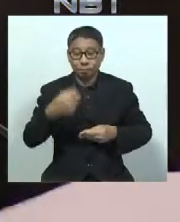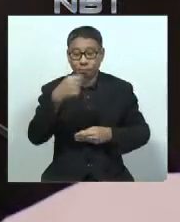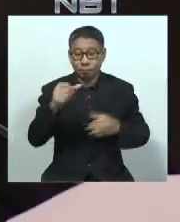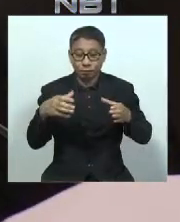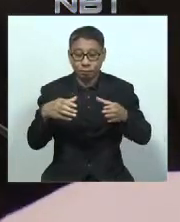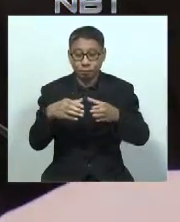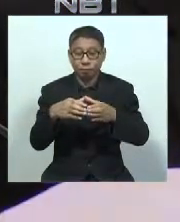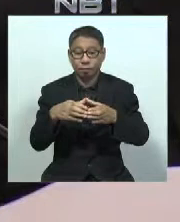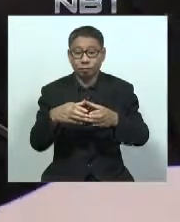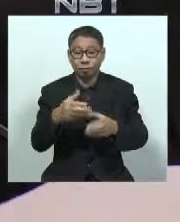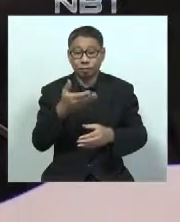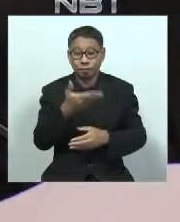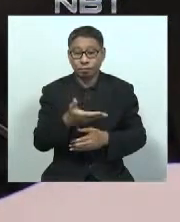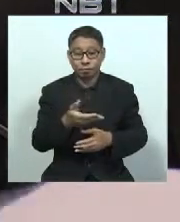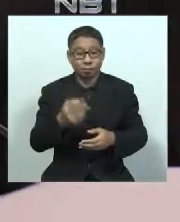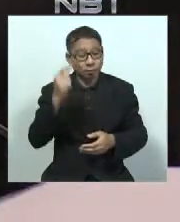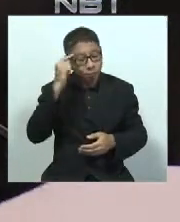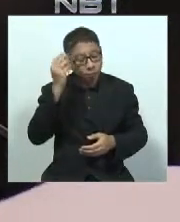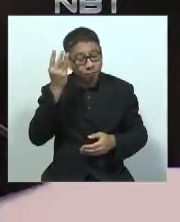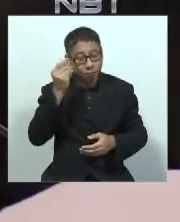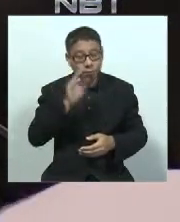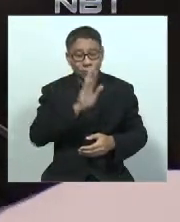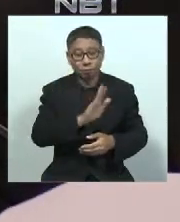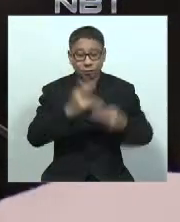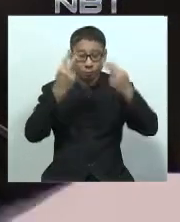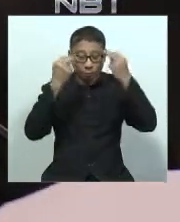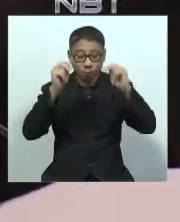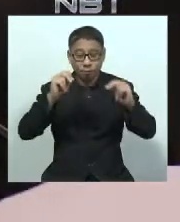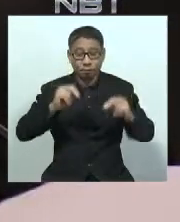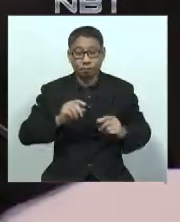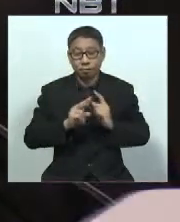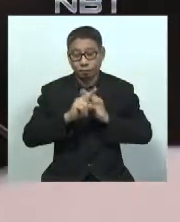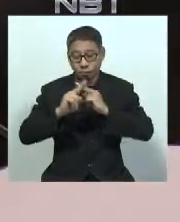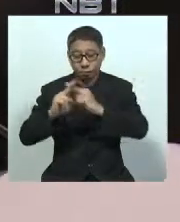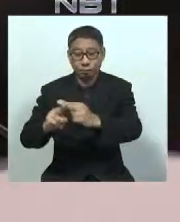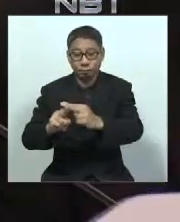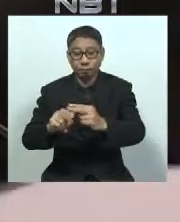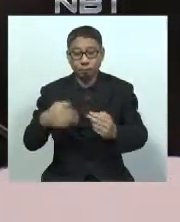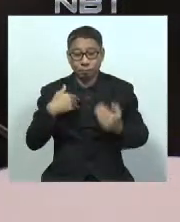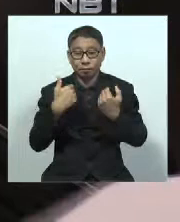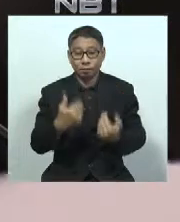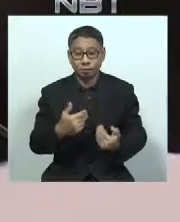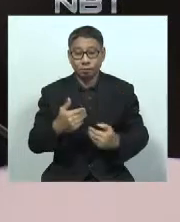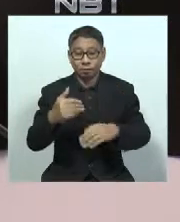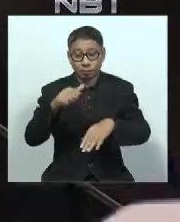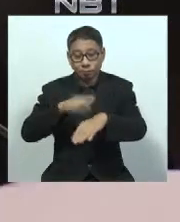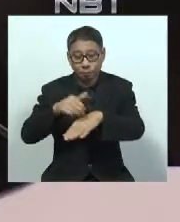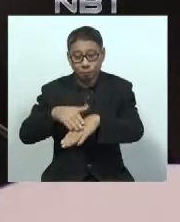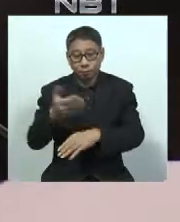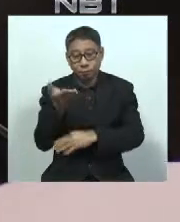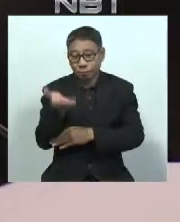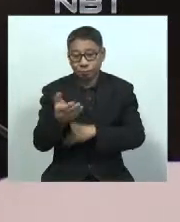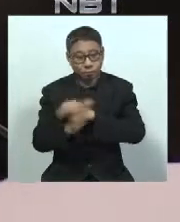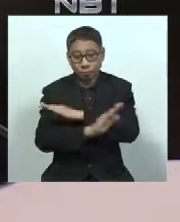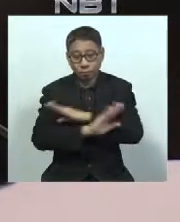รคขอให้เป็นดุลดุลพินิจของท่านนายกโดยตรงนะครับอันนี้เราคงไม่ได้ไปเรียกร้องโดยตรงแต่ว่า